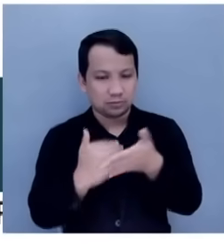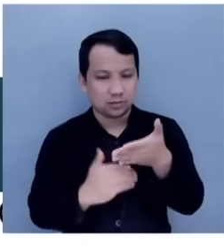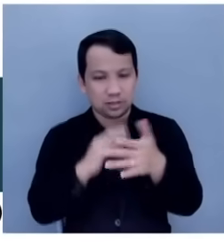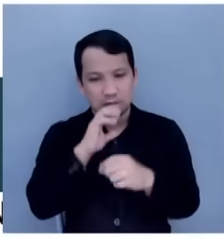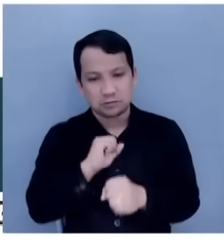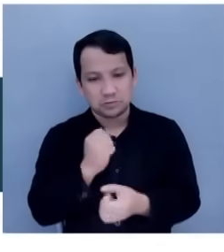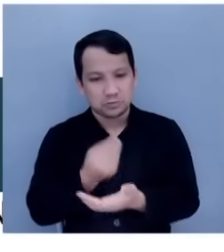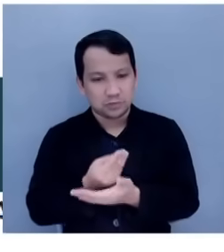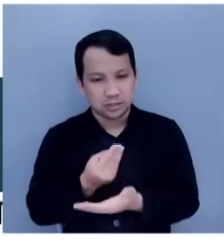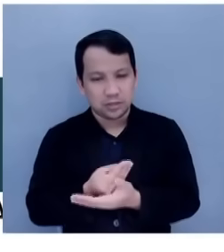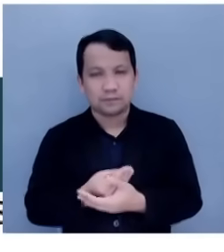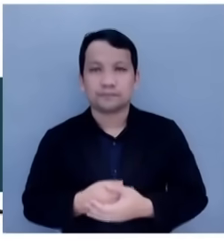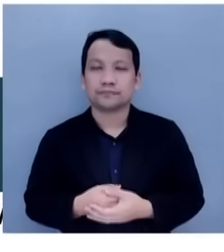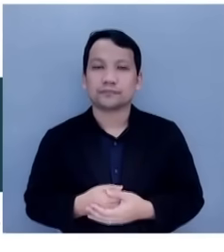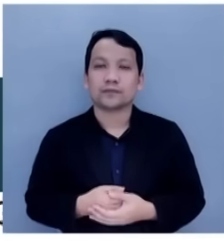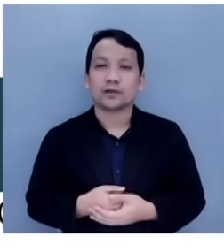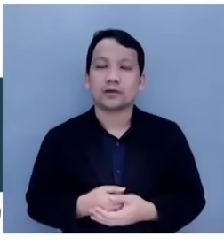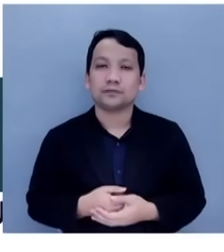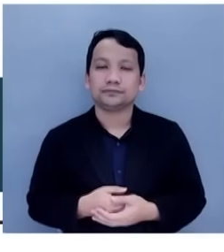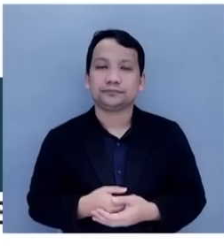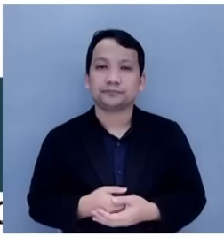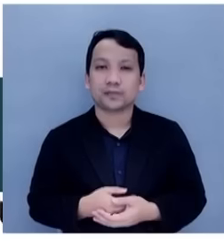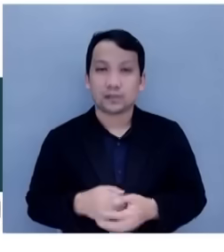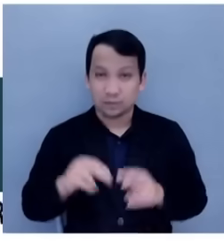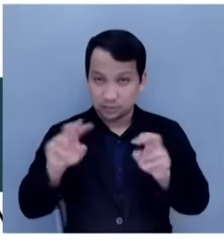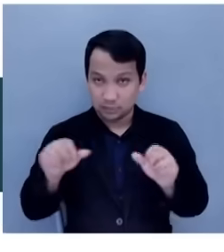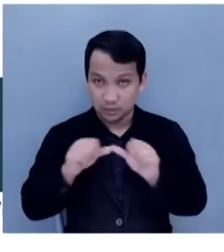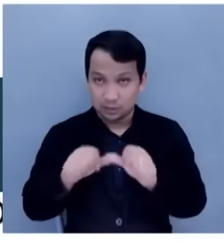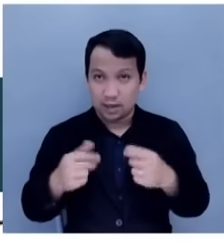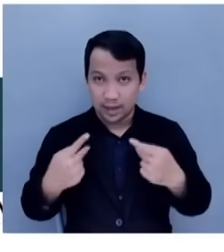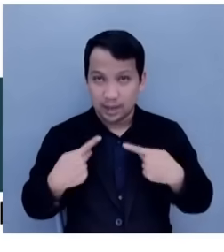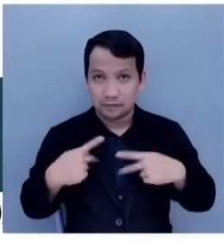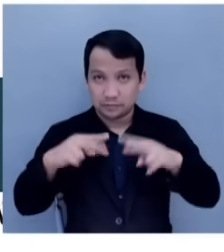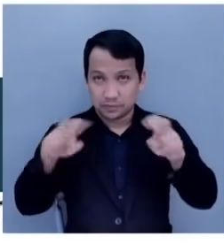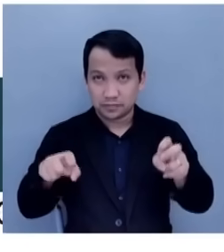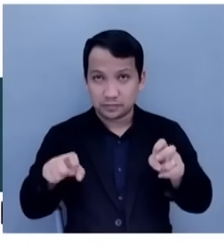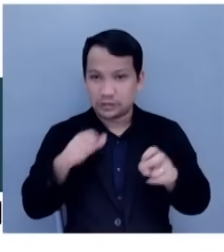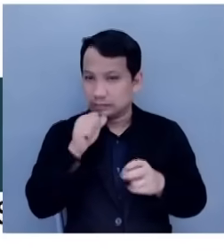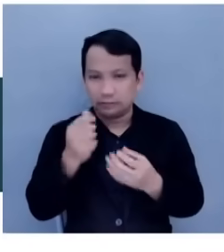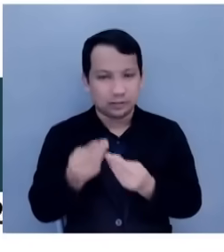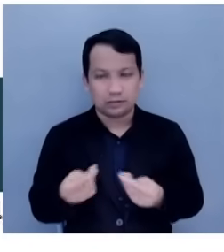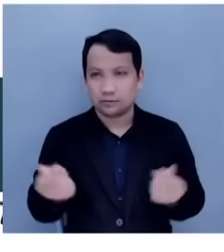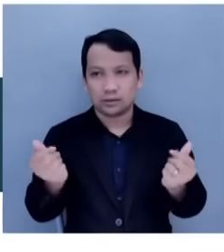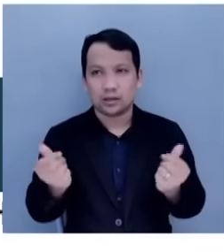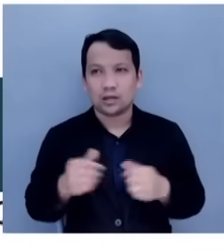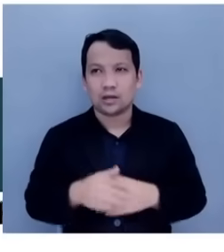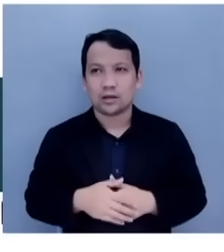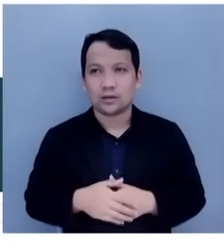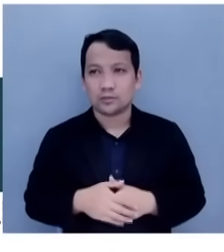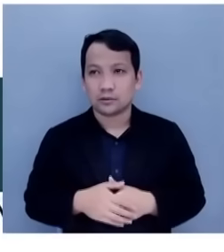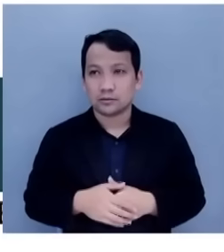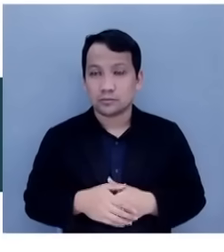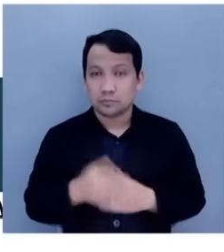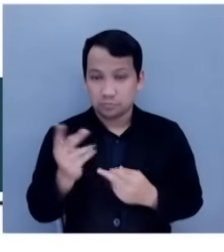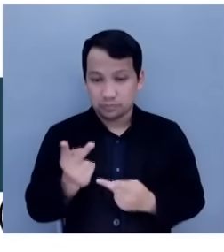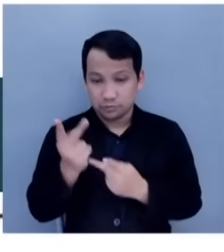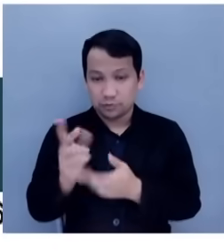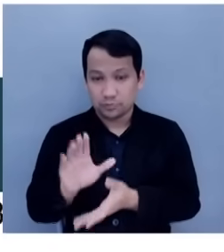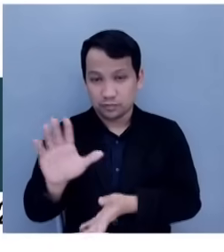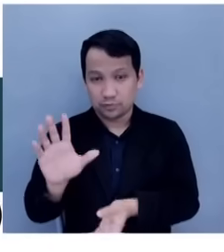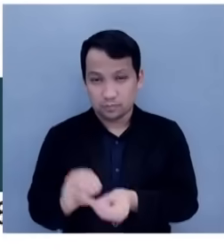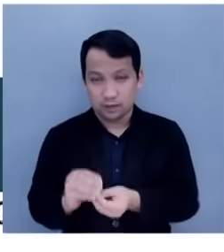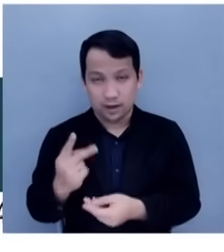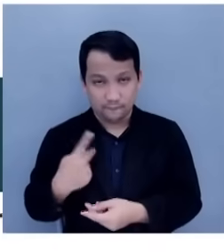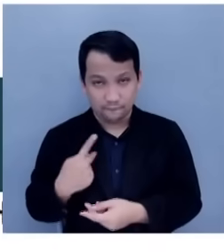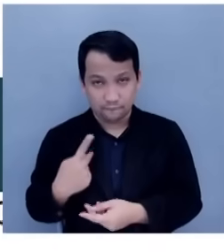fund. And until the issue is settled, Congresswoman Castro, is it a proposal of yours as well